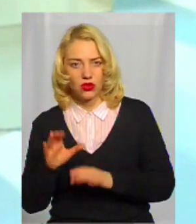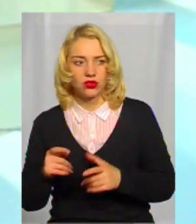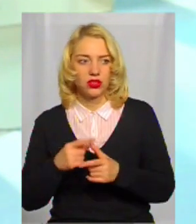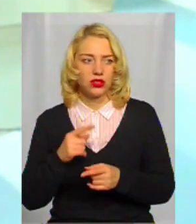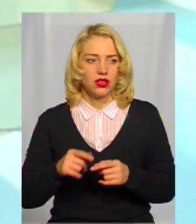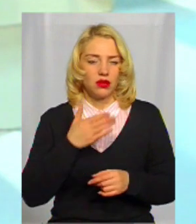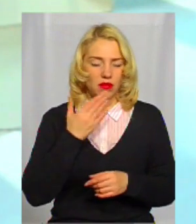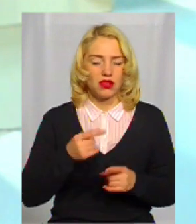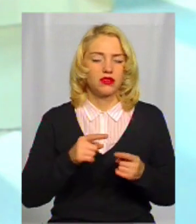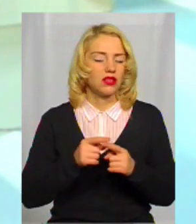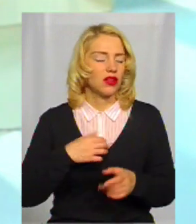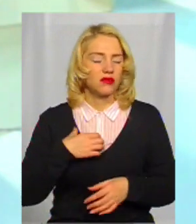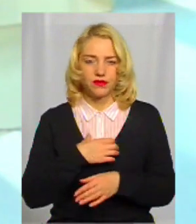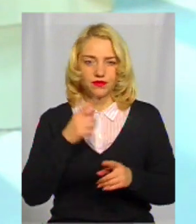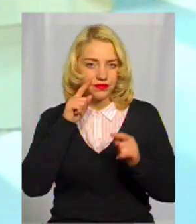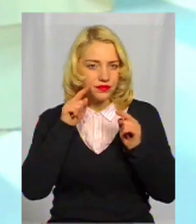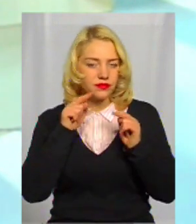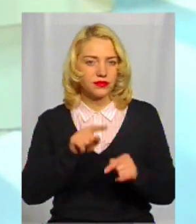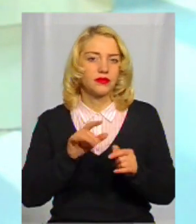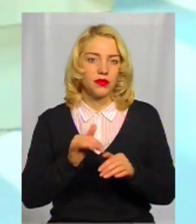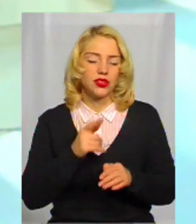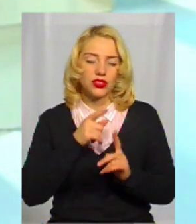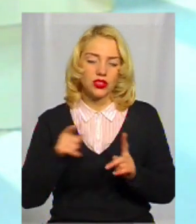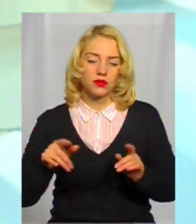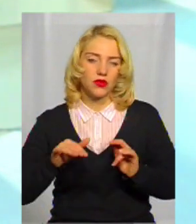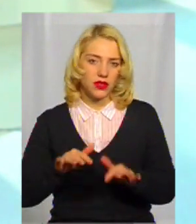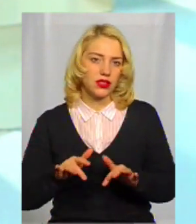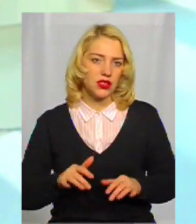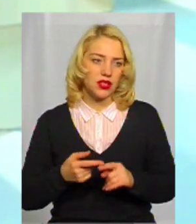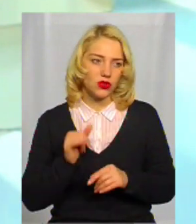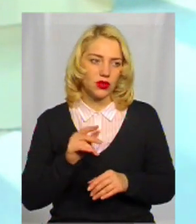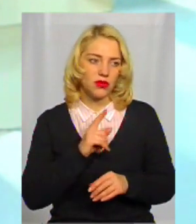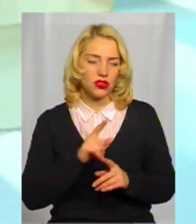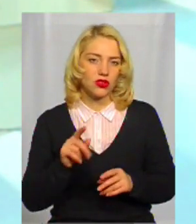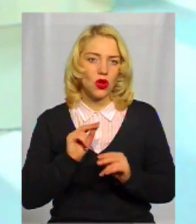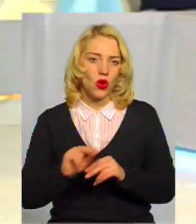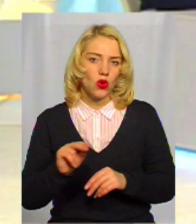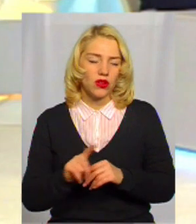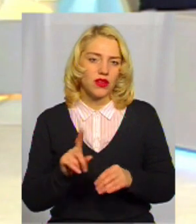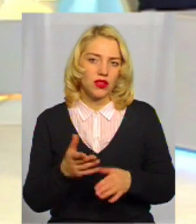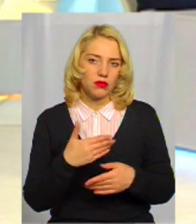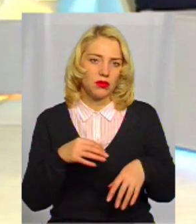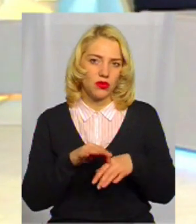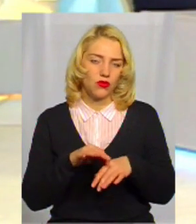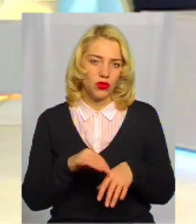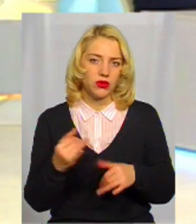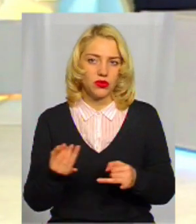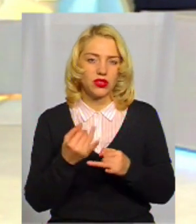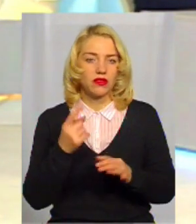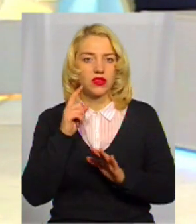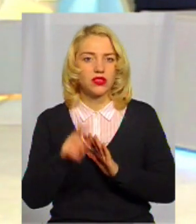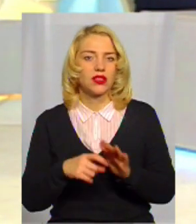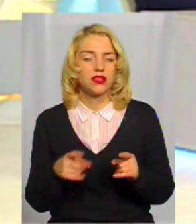завжди-завжди це один з ключових акцентів під час проведення заходів і під час уроків, які ми проводимо. Цікаво дізнатися